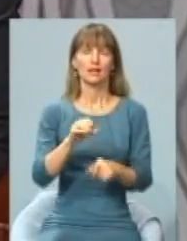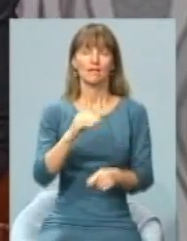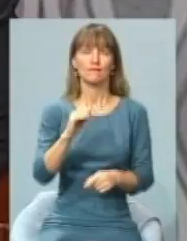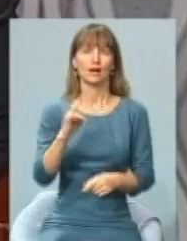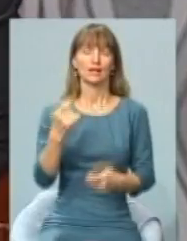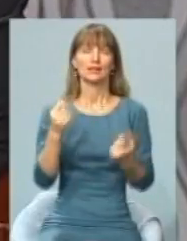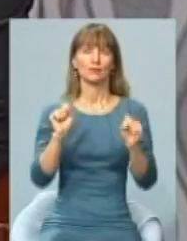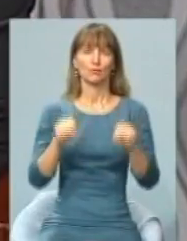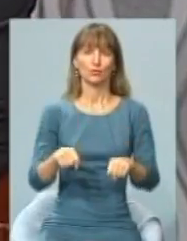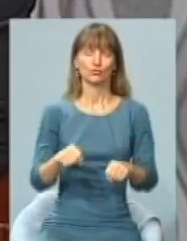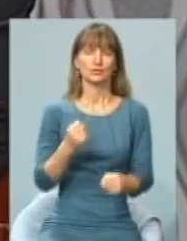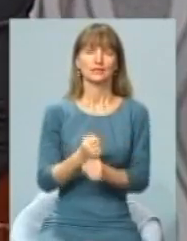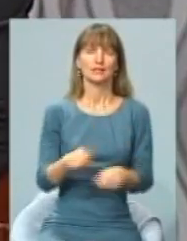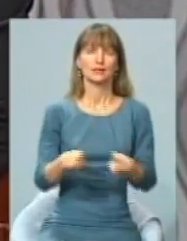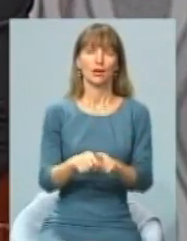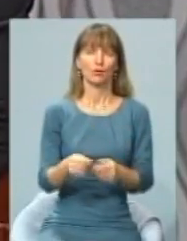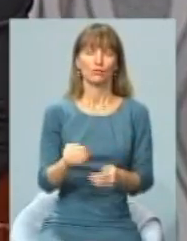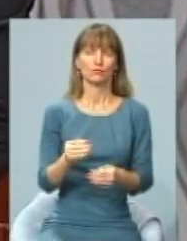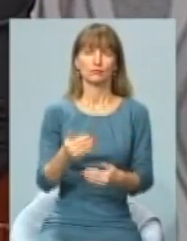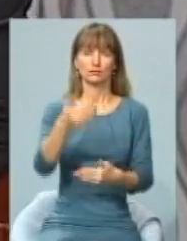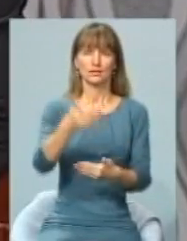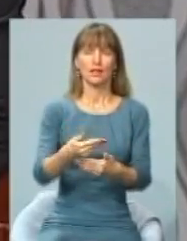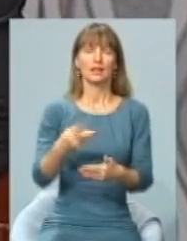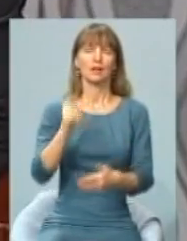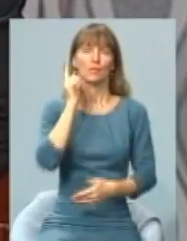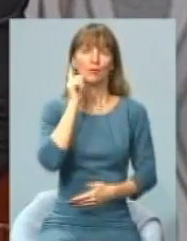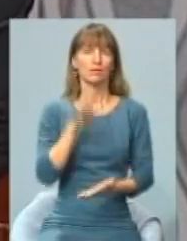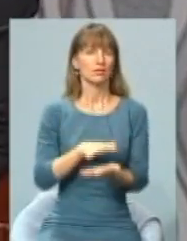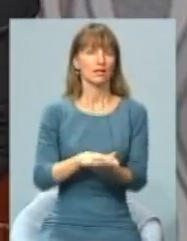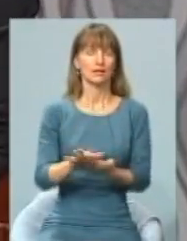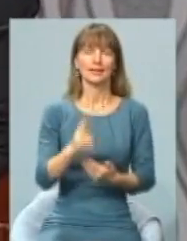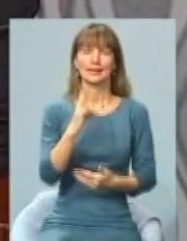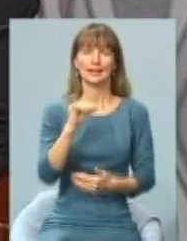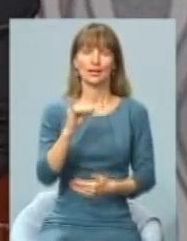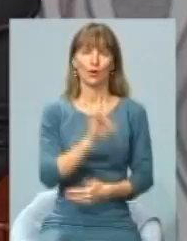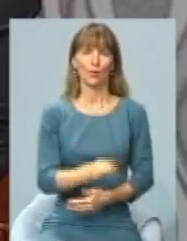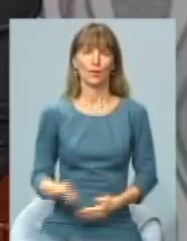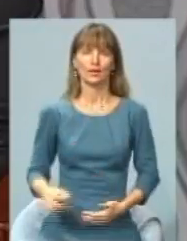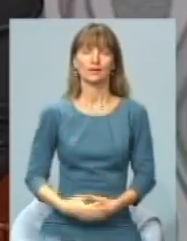власне, можна так зробити таку підставку для свого смартфону, не витративши при цьому ні копійки.